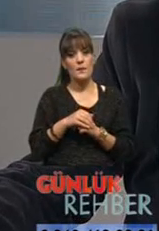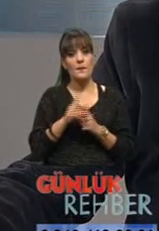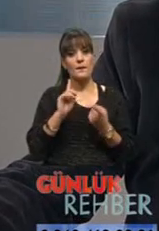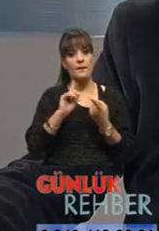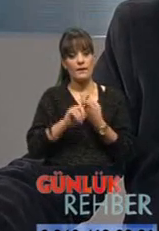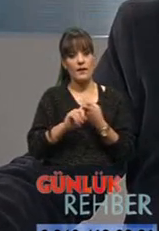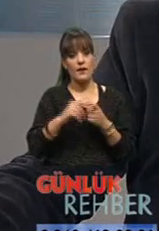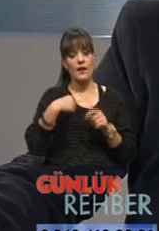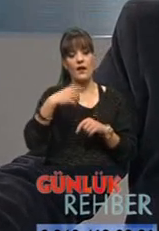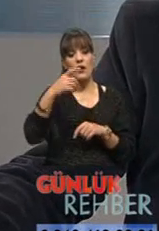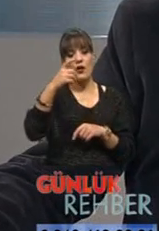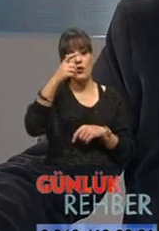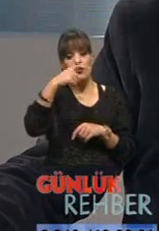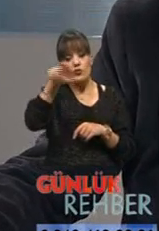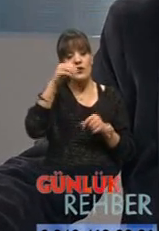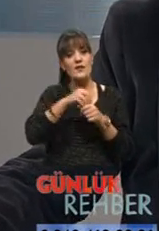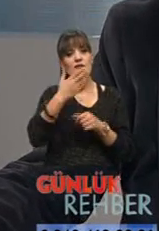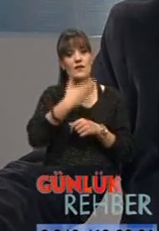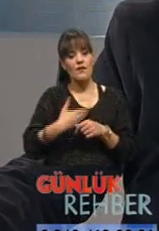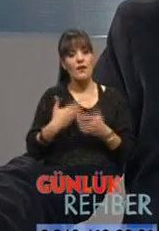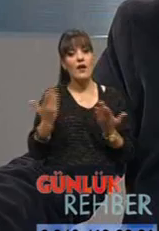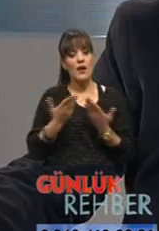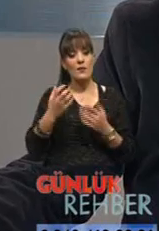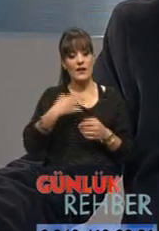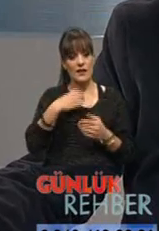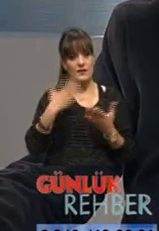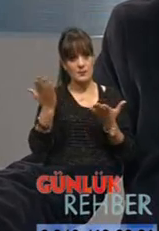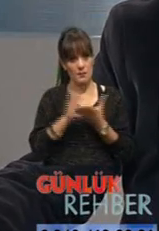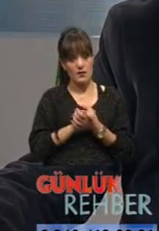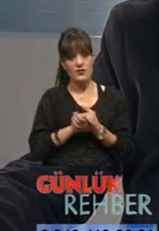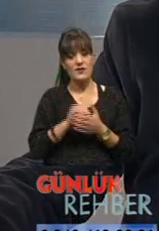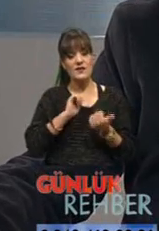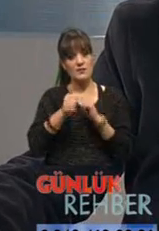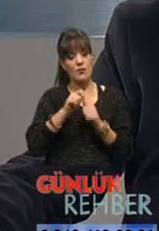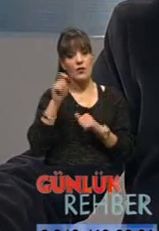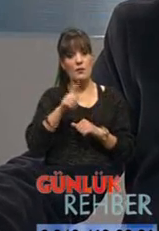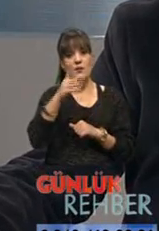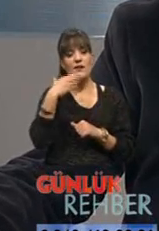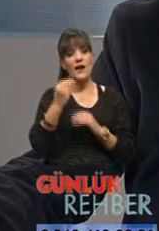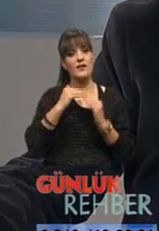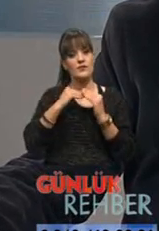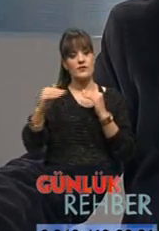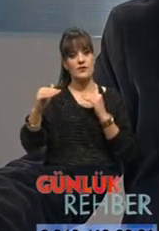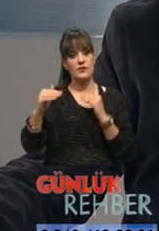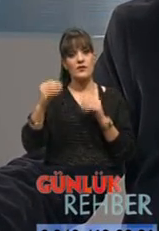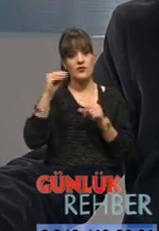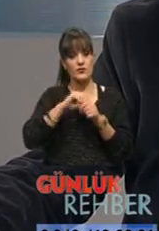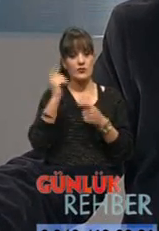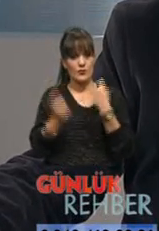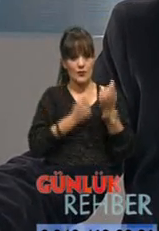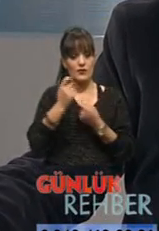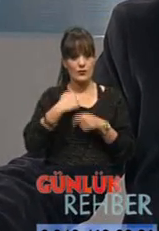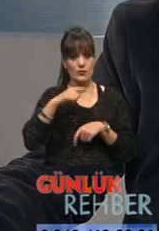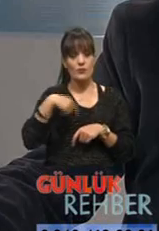ve ülkesini seven ama kendisiyle barışık, spor yapan harika. Bir gençlik için